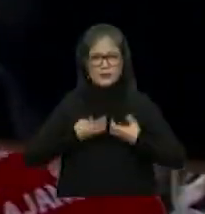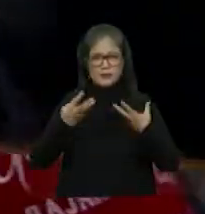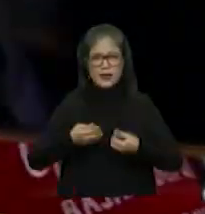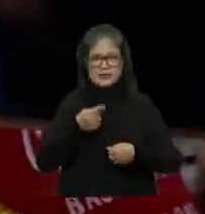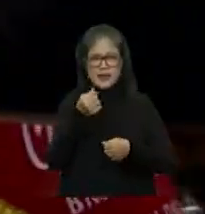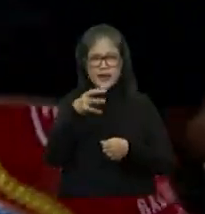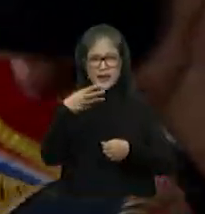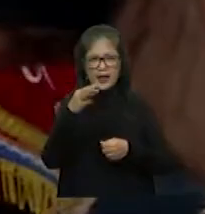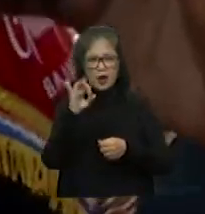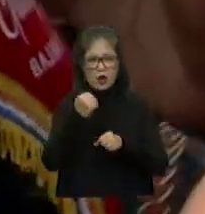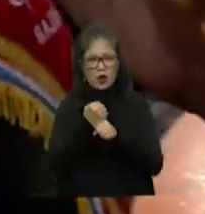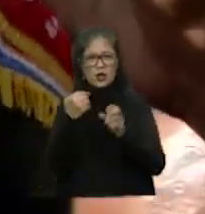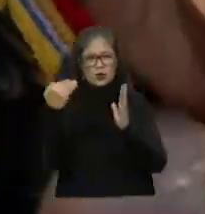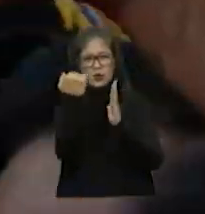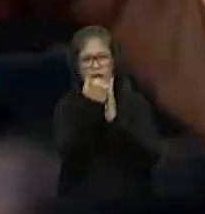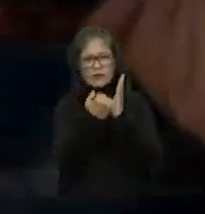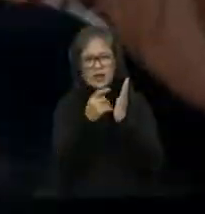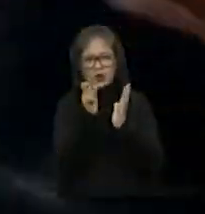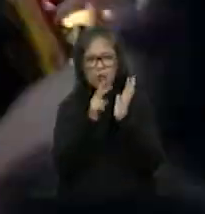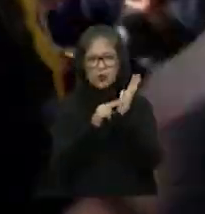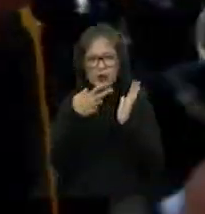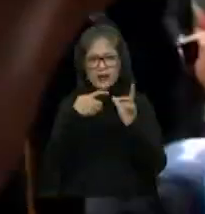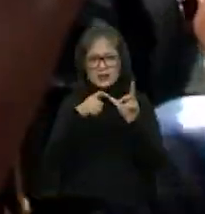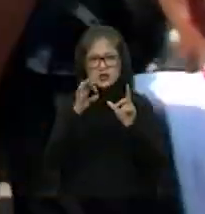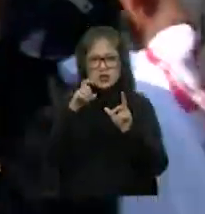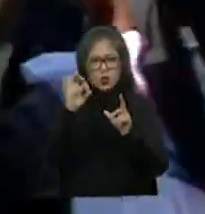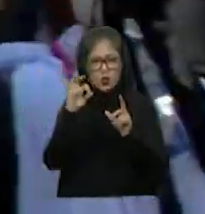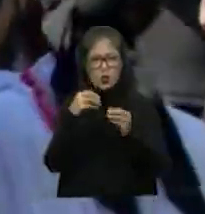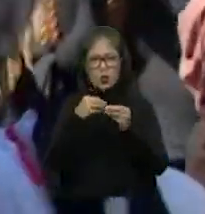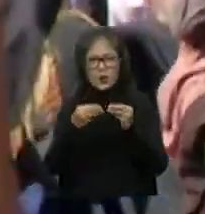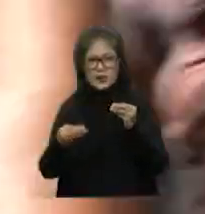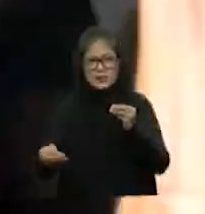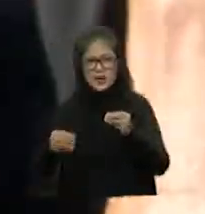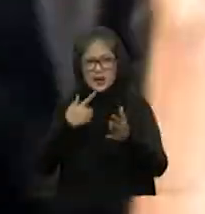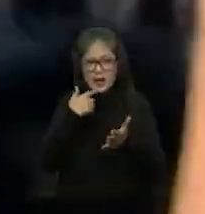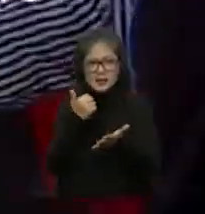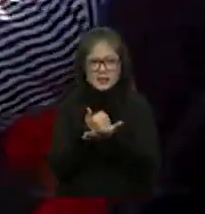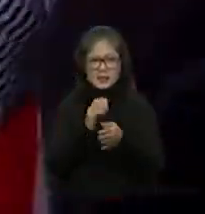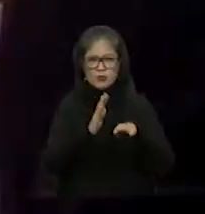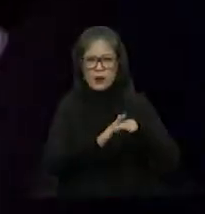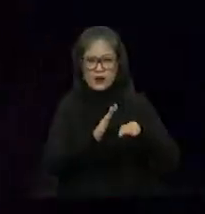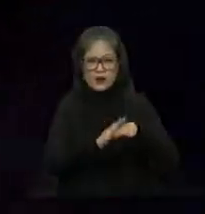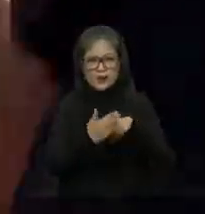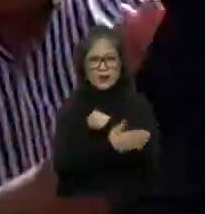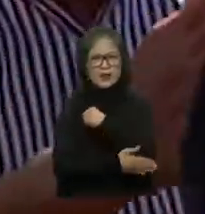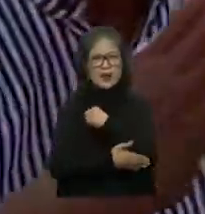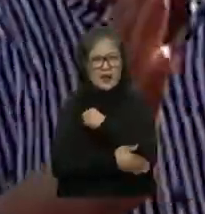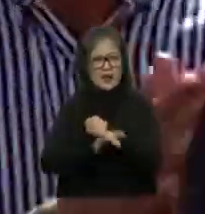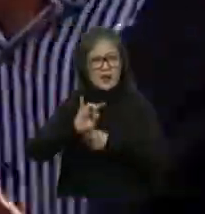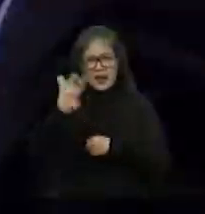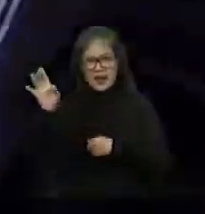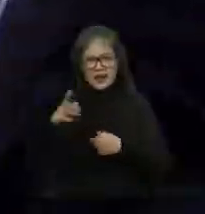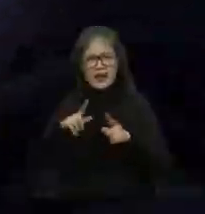ke UNESCO sebagai warisan budaya asli agar tidak diklaim oleh negara lain. Atiqoh berharap